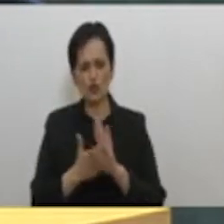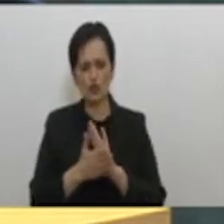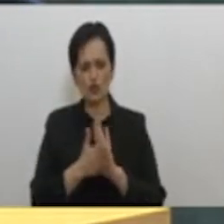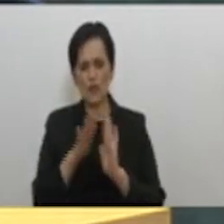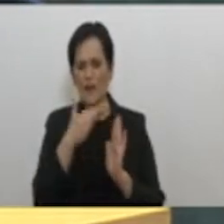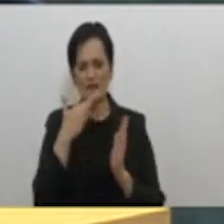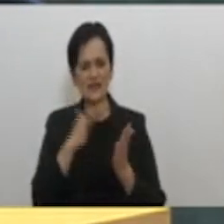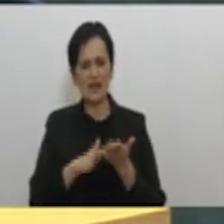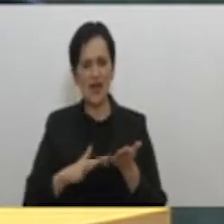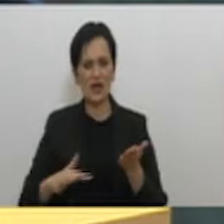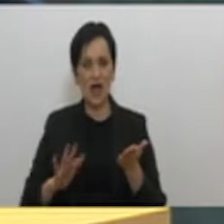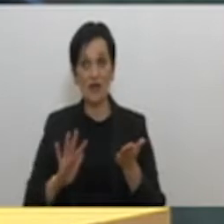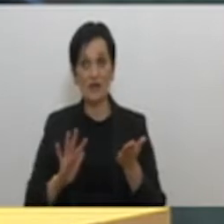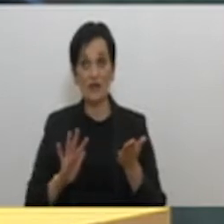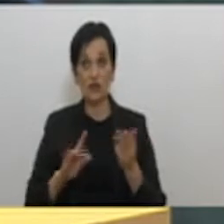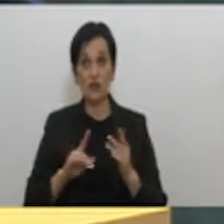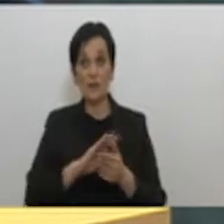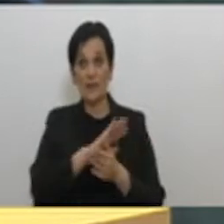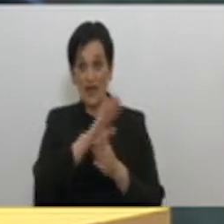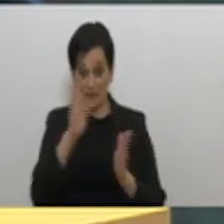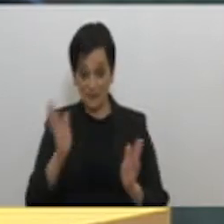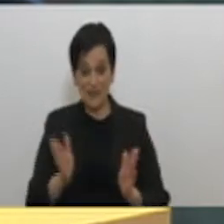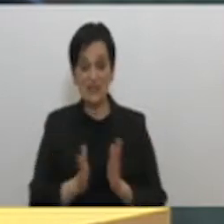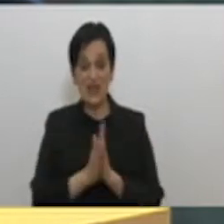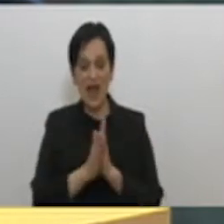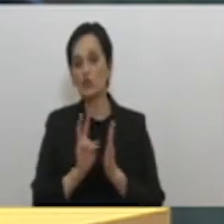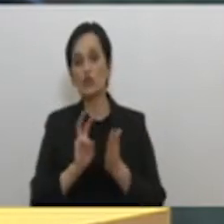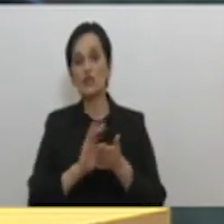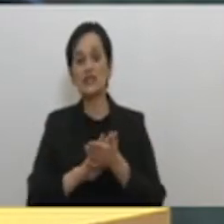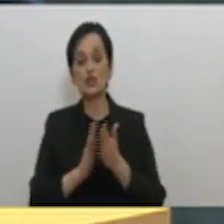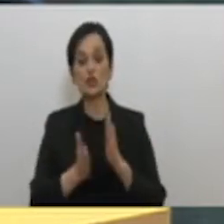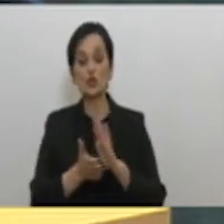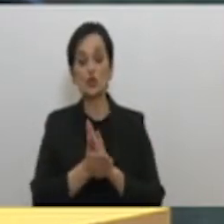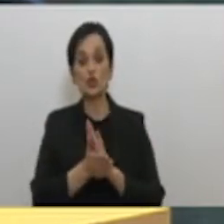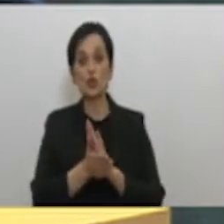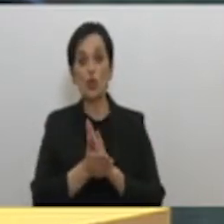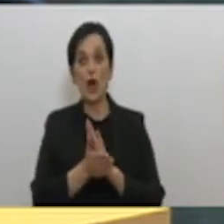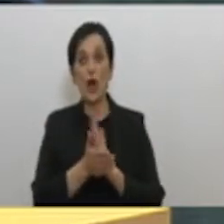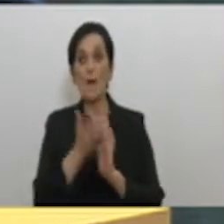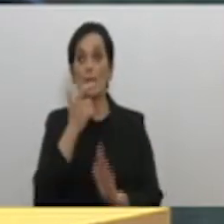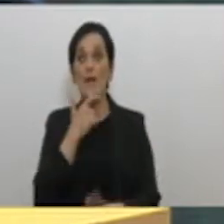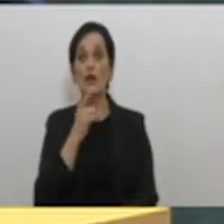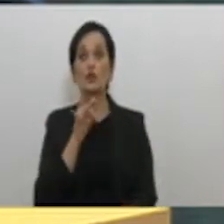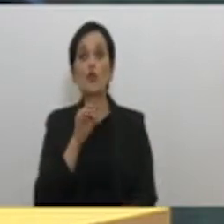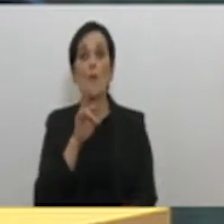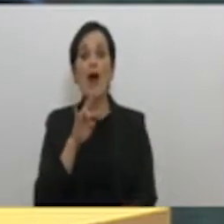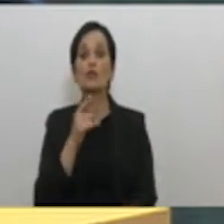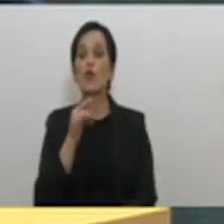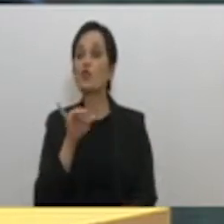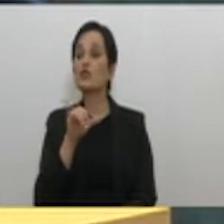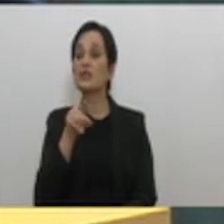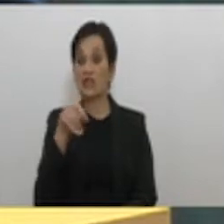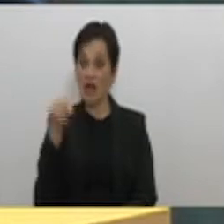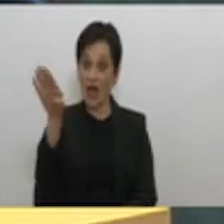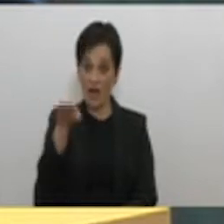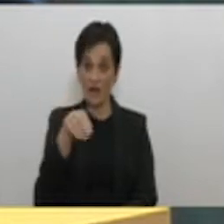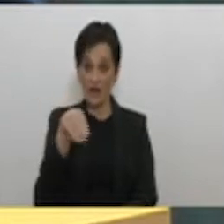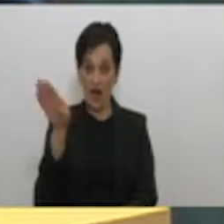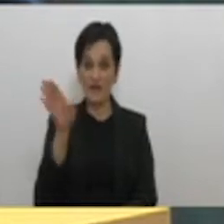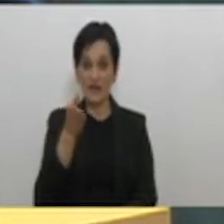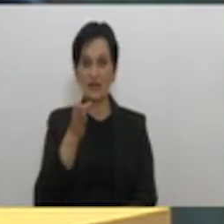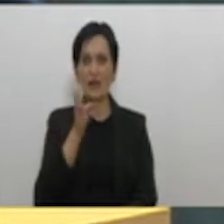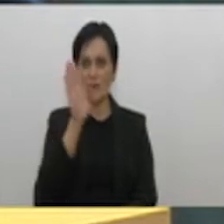რა. ამ საერთო სიტუაციაში სად არის ბატონი რომან გოცირდე? გავიდა თუ? ხო გავიდა,